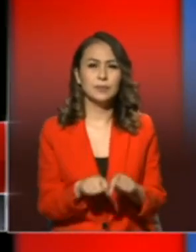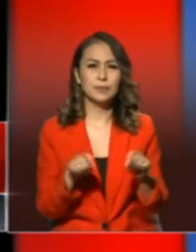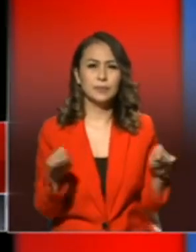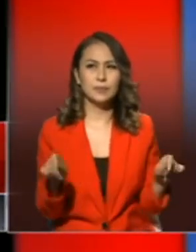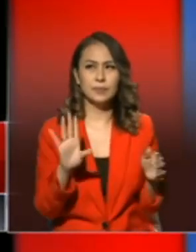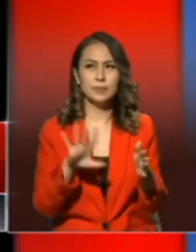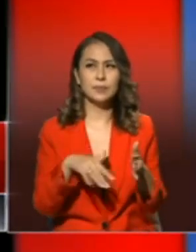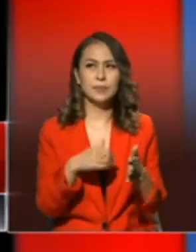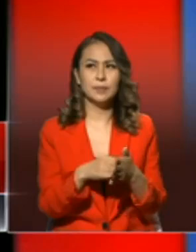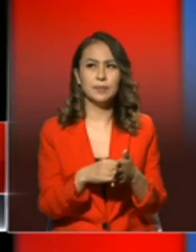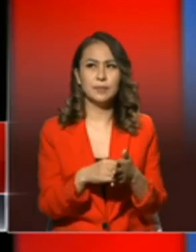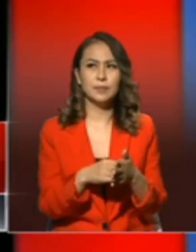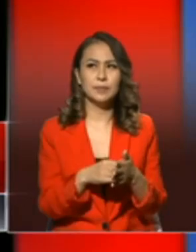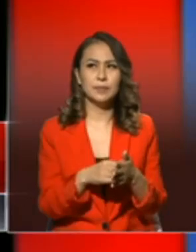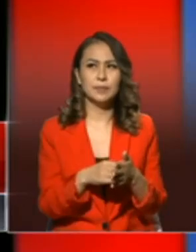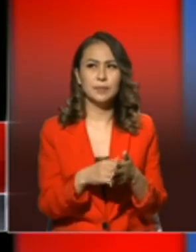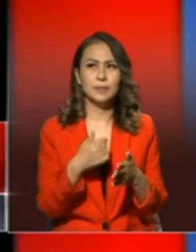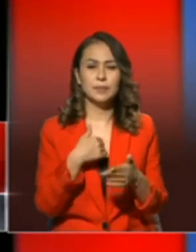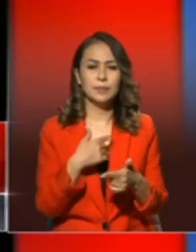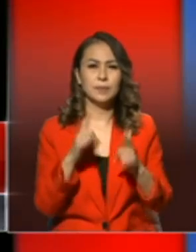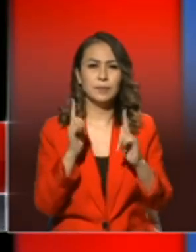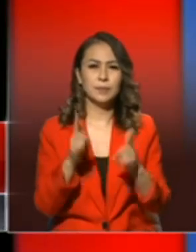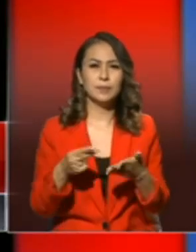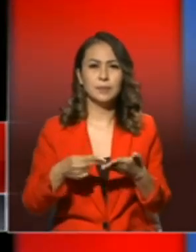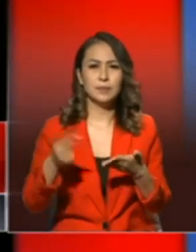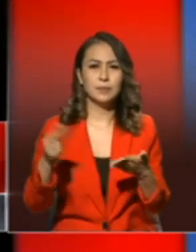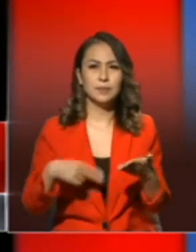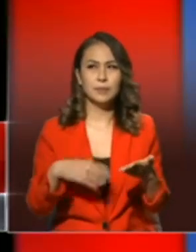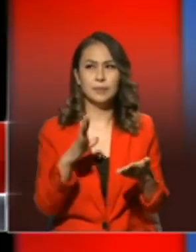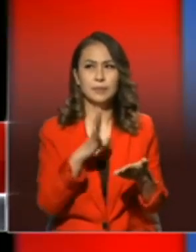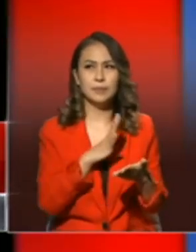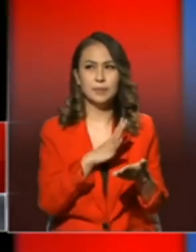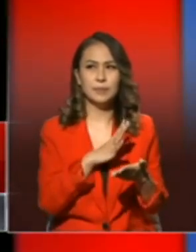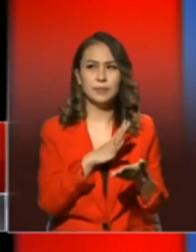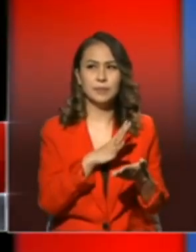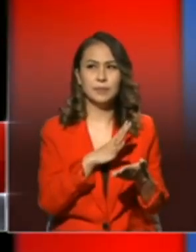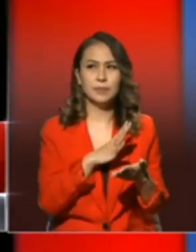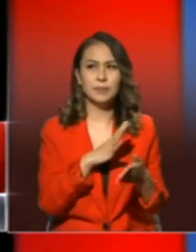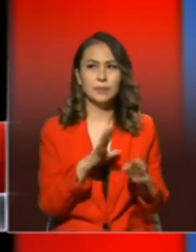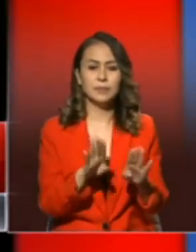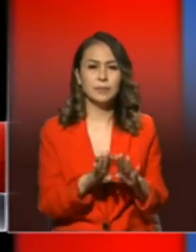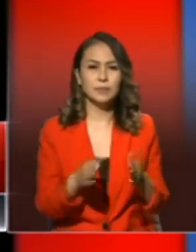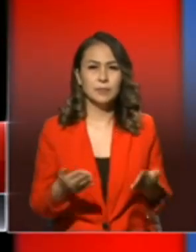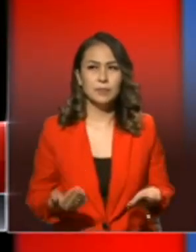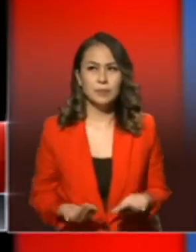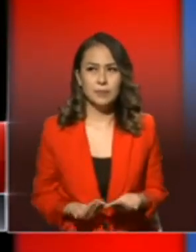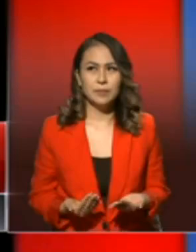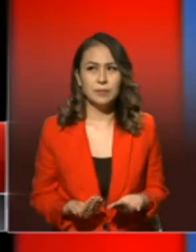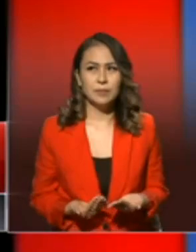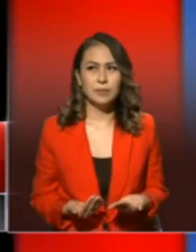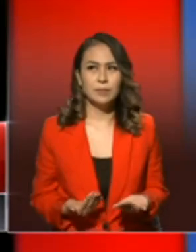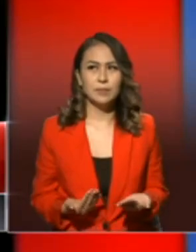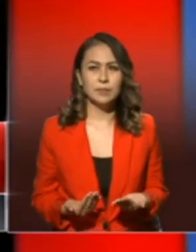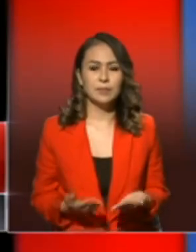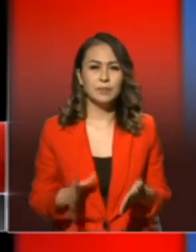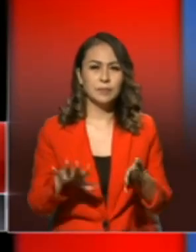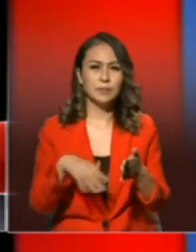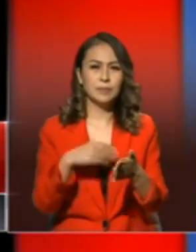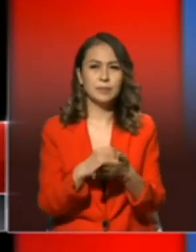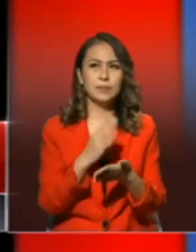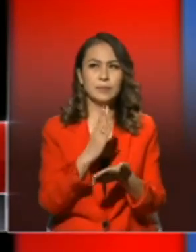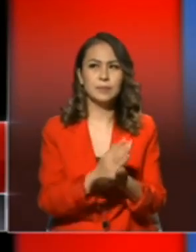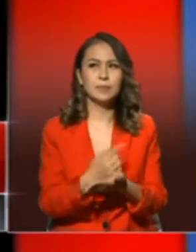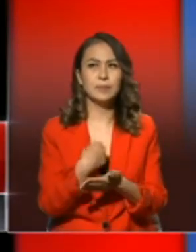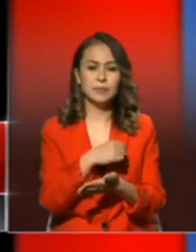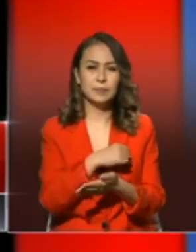орналастырғаннан бері, мен сол кезде өз келісімді қойғам. Енді Аллаға шүкір осы күнге дейін, мысалы, өмір сүріп келе жатырмын. Келісім беріңіз бе?